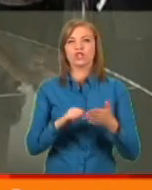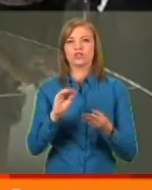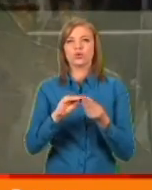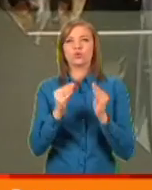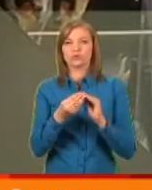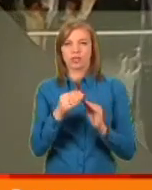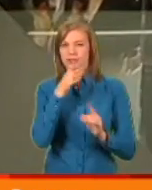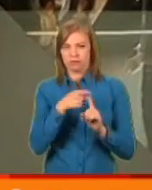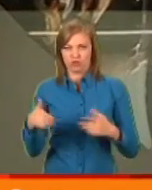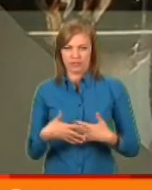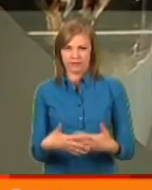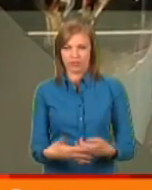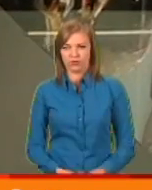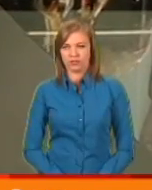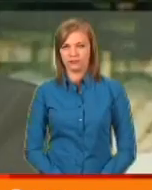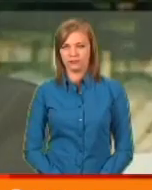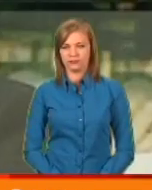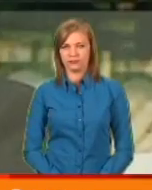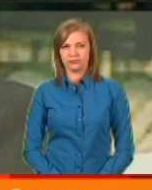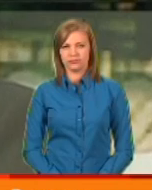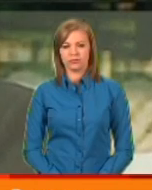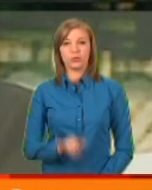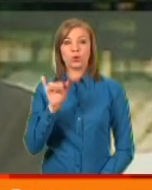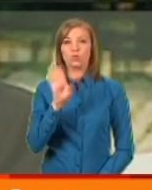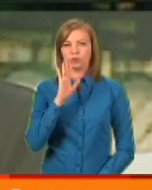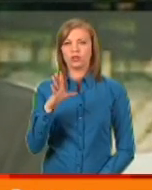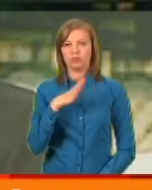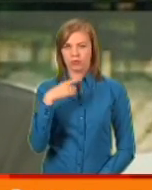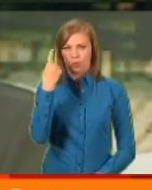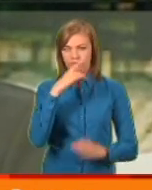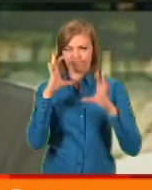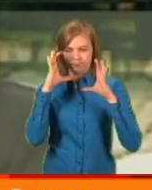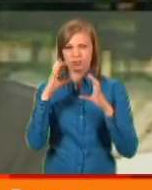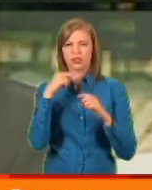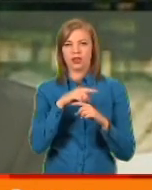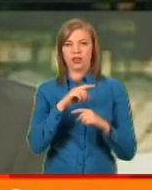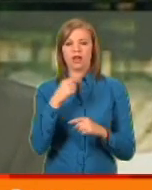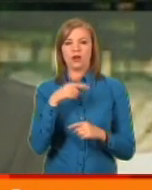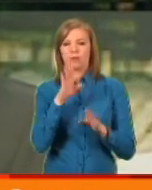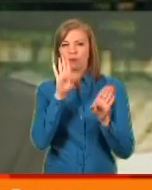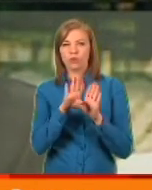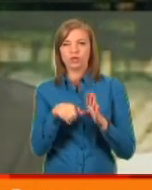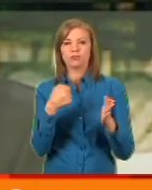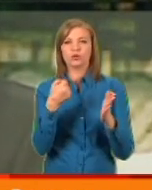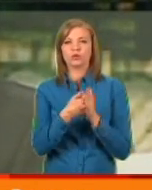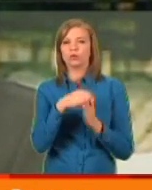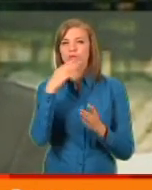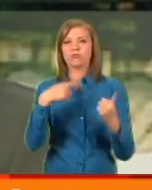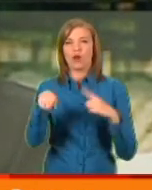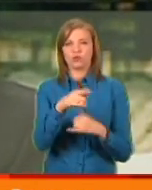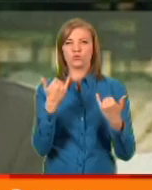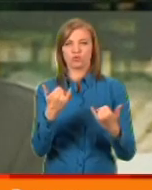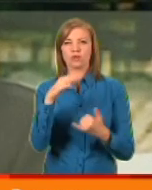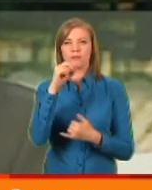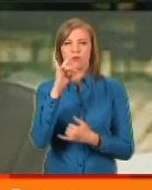ускладнення під час вагітності. У неї було овальне обличчя з високими скронями, подібне до рис багатьох